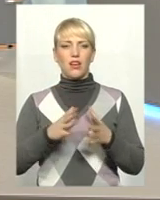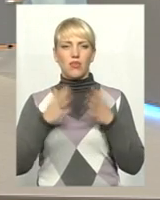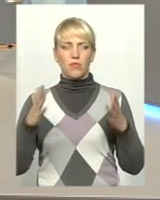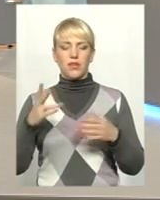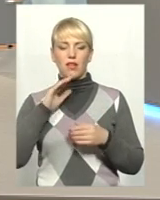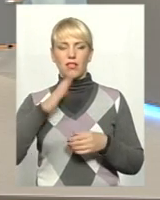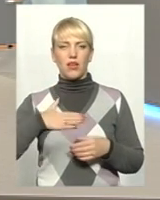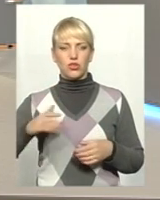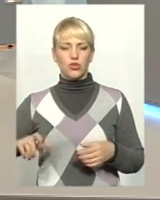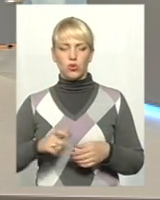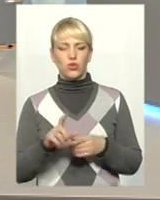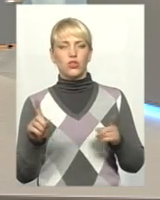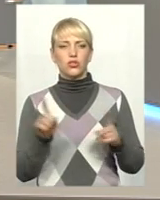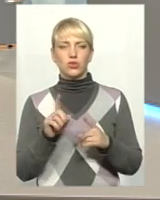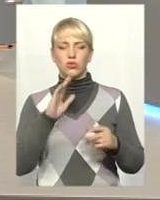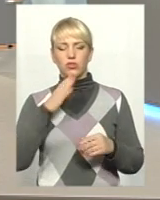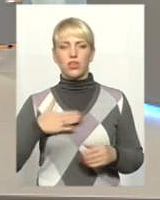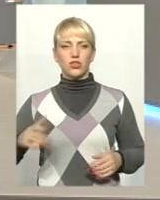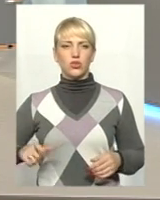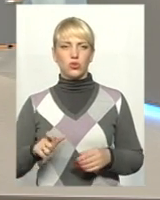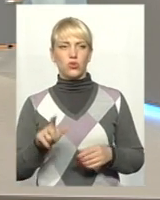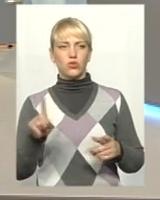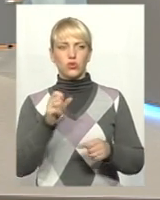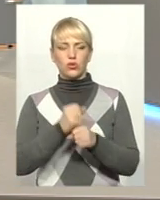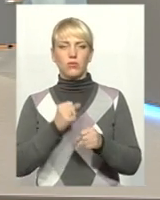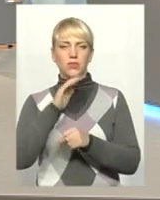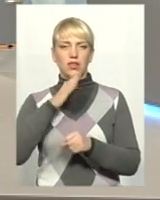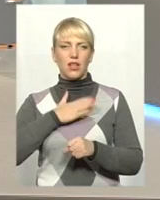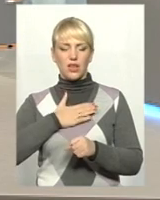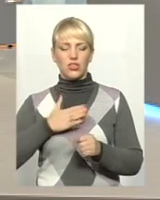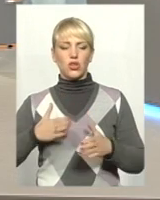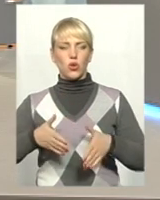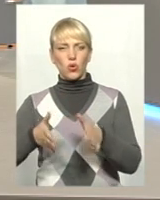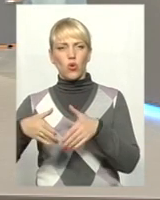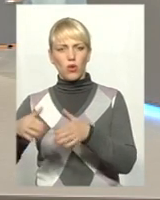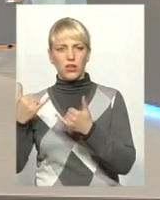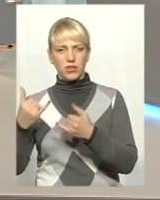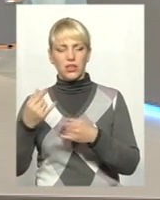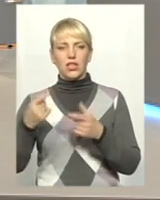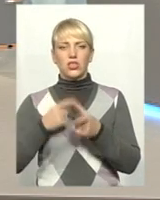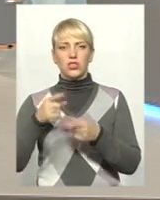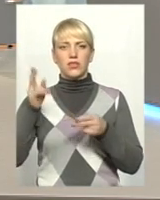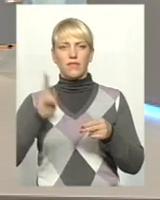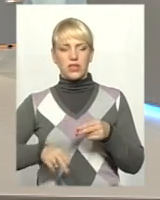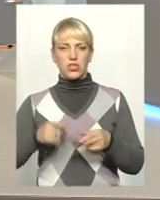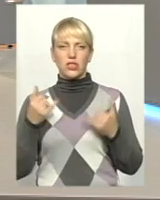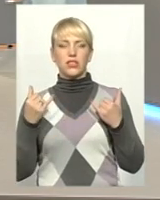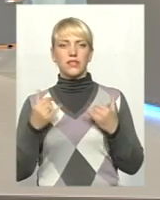наші дороги, наші шляхи, що робиться на наших дорогах нині? Чи завершені ті